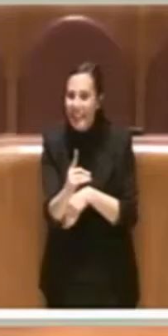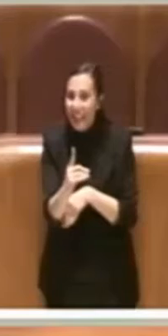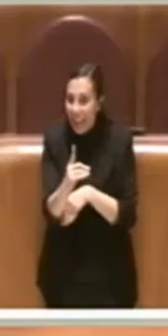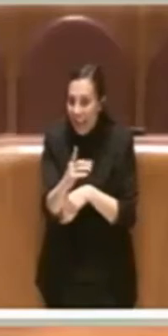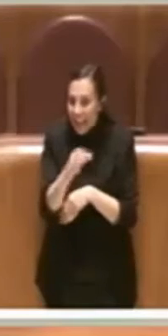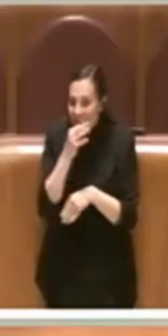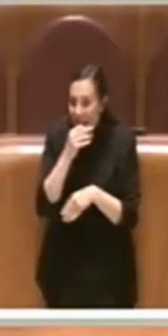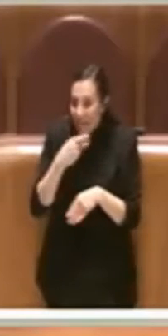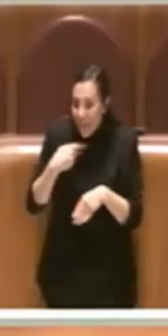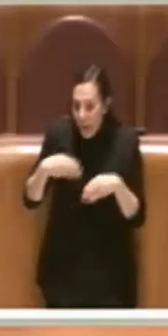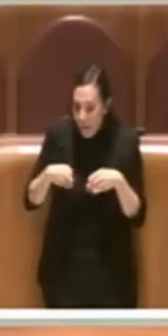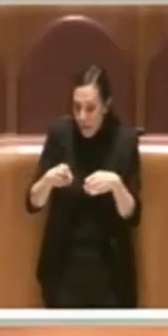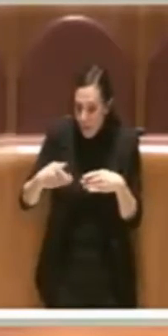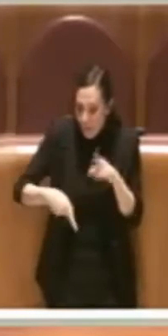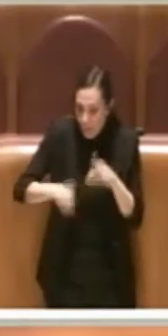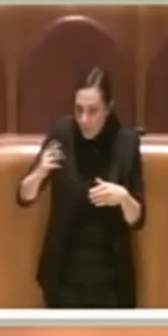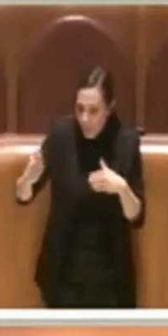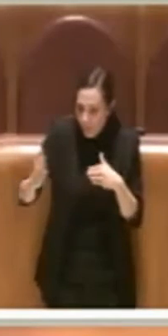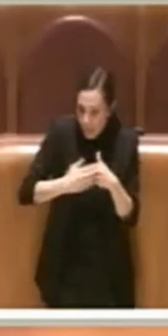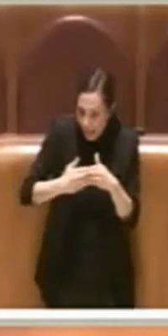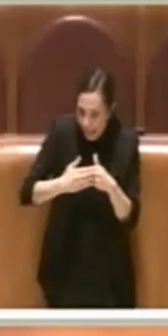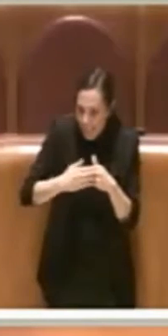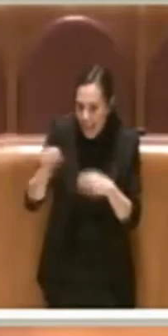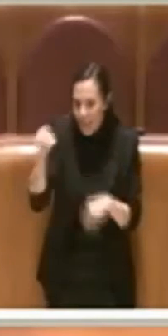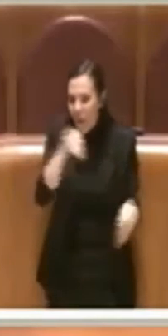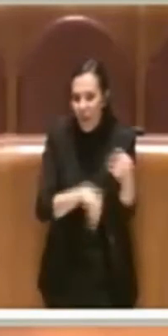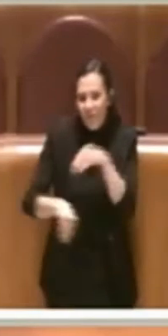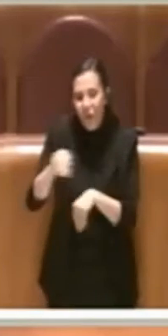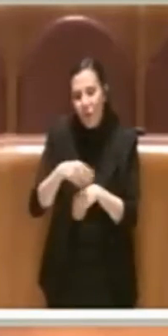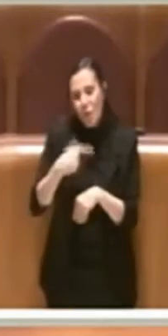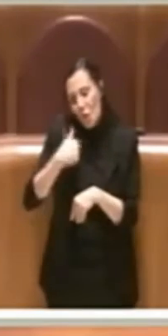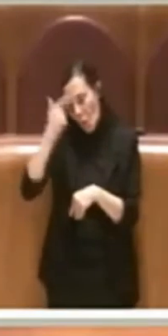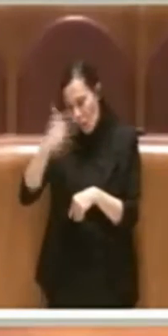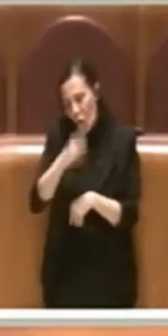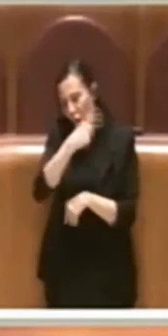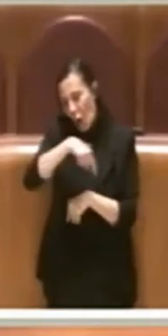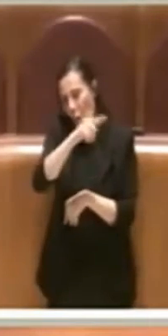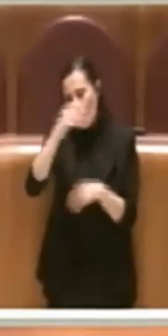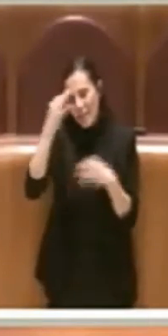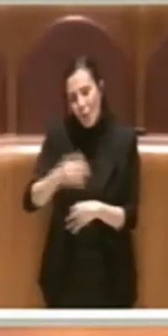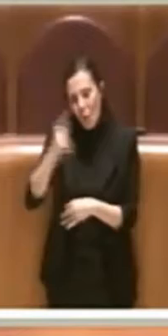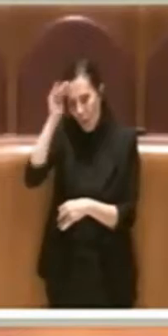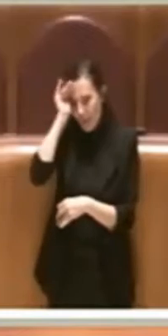però va bene, proseguiamo lo stesso, tanto so che mi ascolteranno.